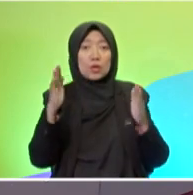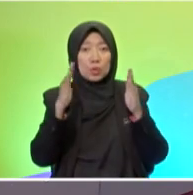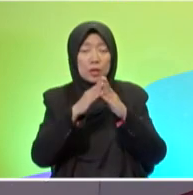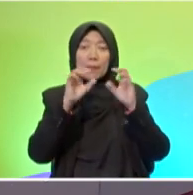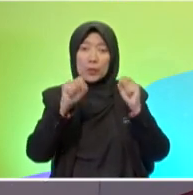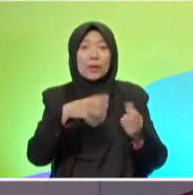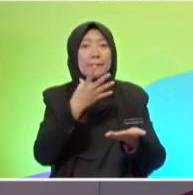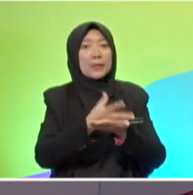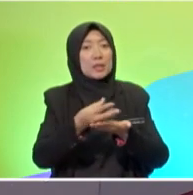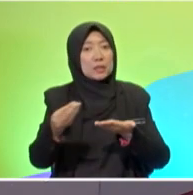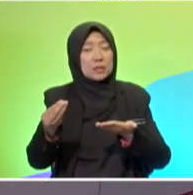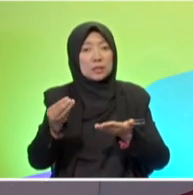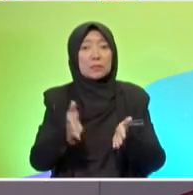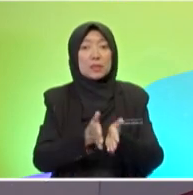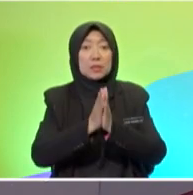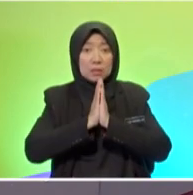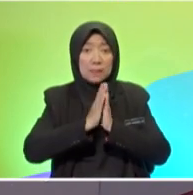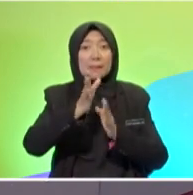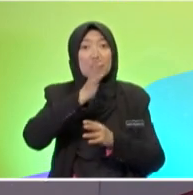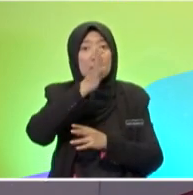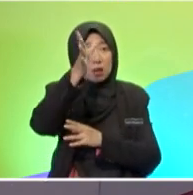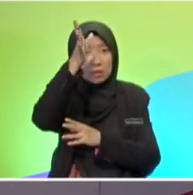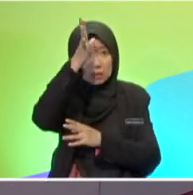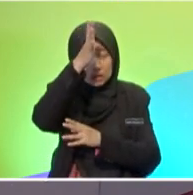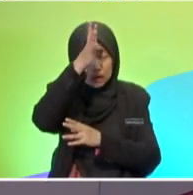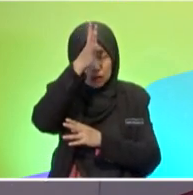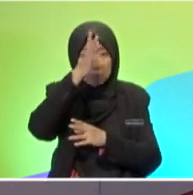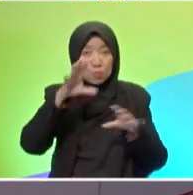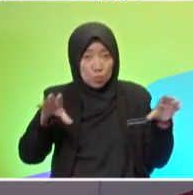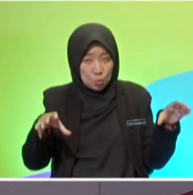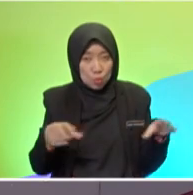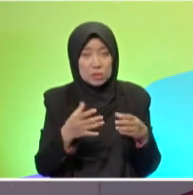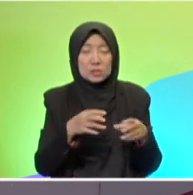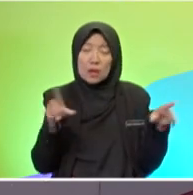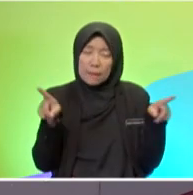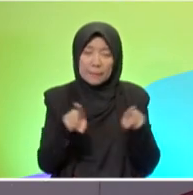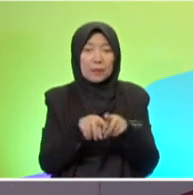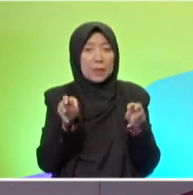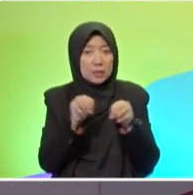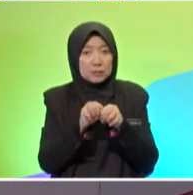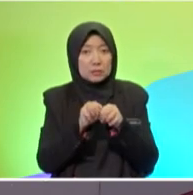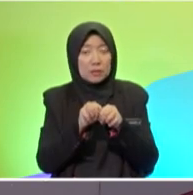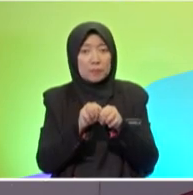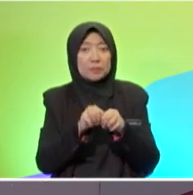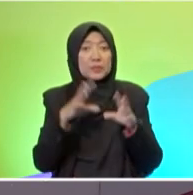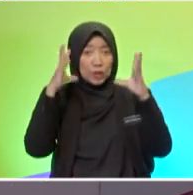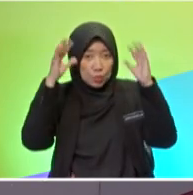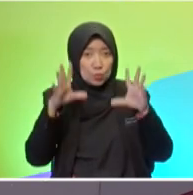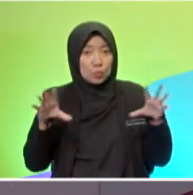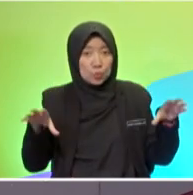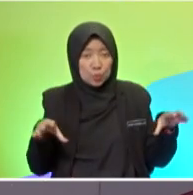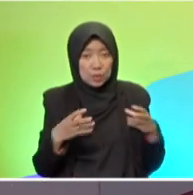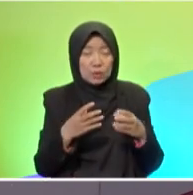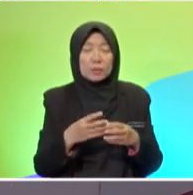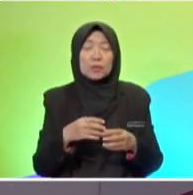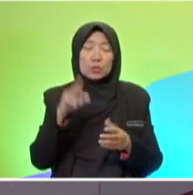beli. Minta ibu dan ayah buat macam cikgu buat dekat sini. Kita ulang kaji. Belajar sebut nombor